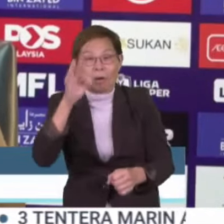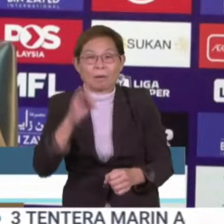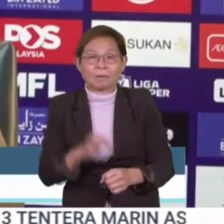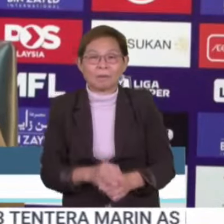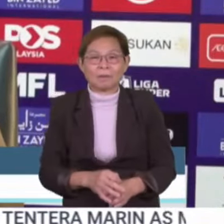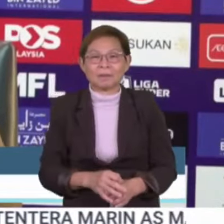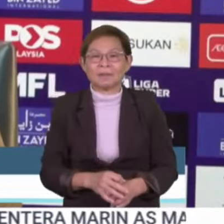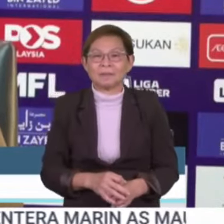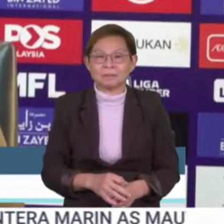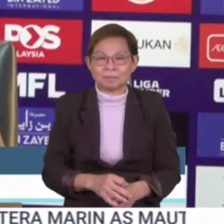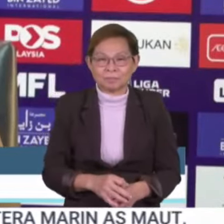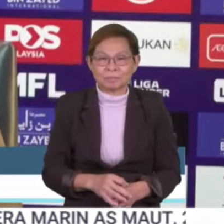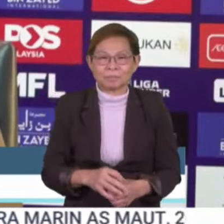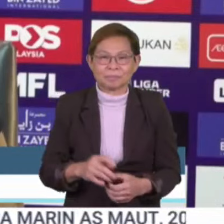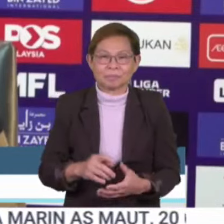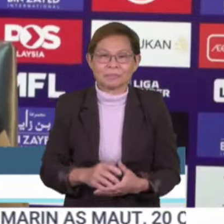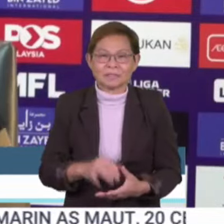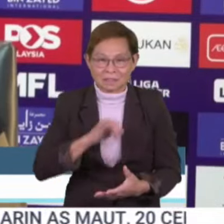dengan